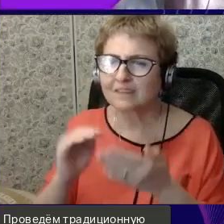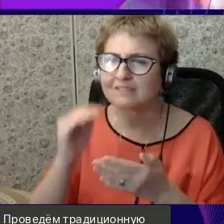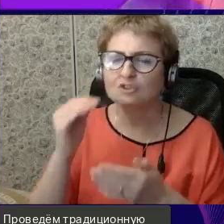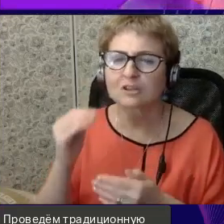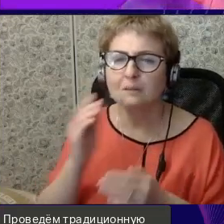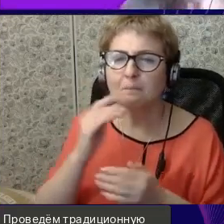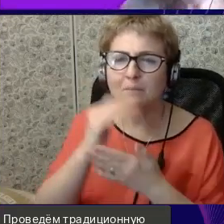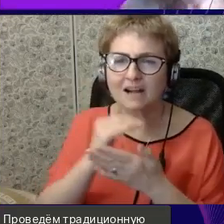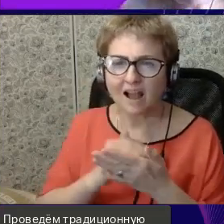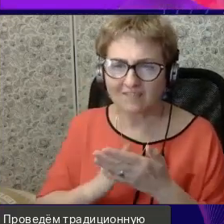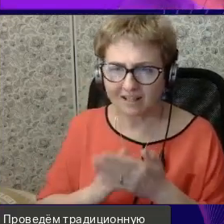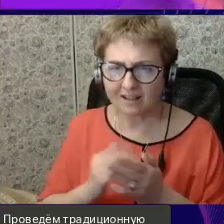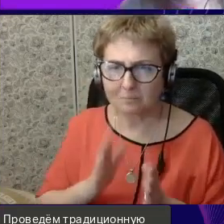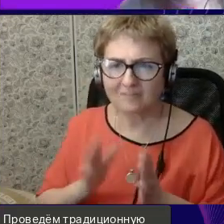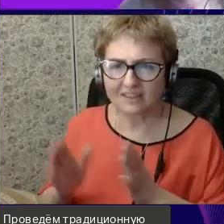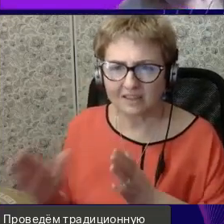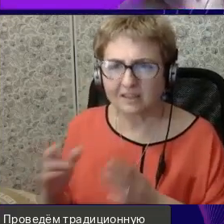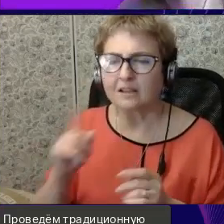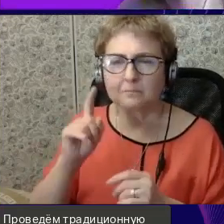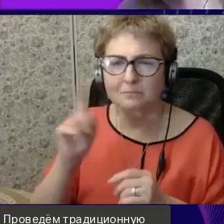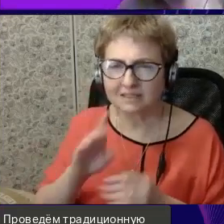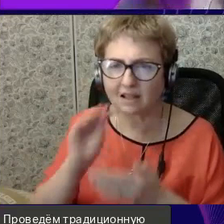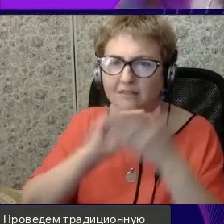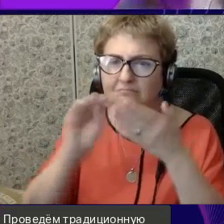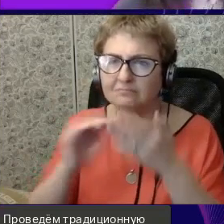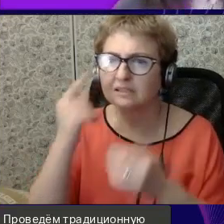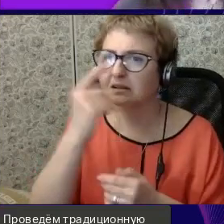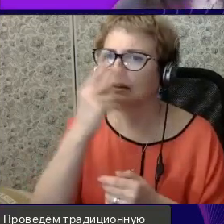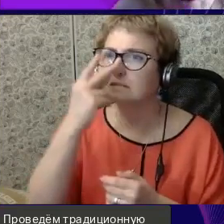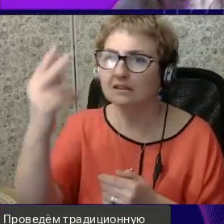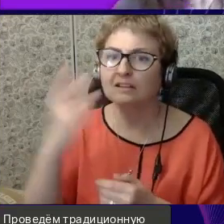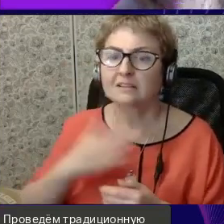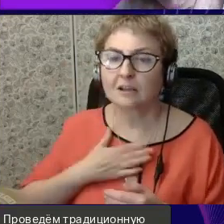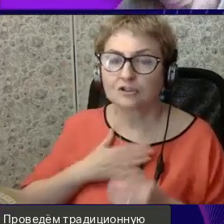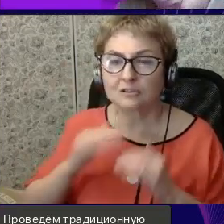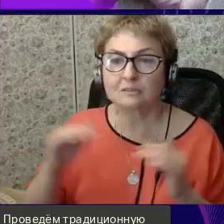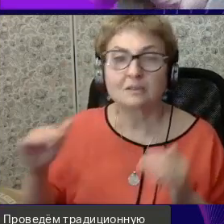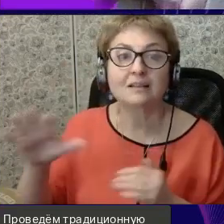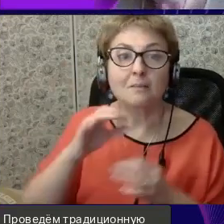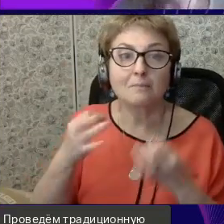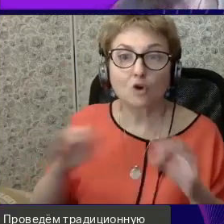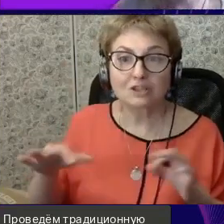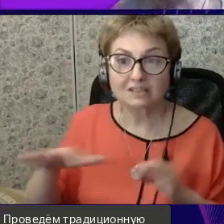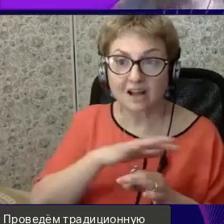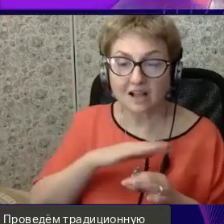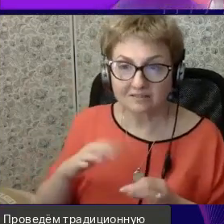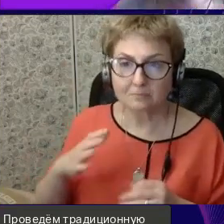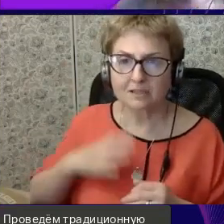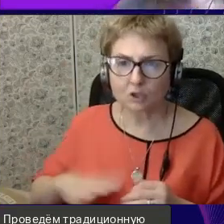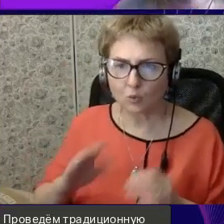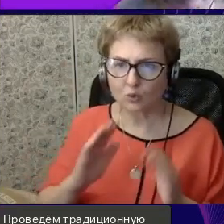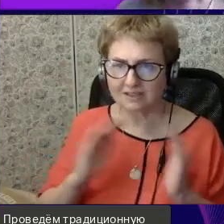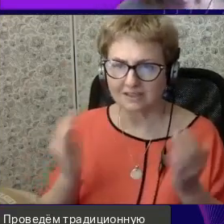Вот, то есть все эти вещи нужно визуализировать. Правила поведения мы тоже визуализируем, и они постоянно находятся в поле